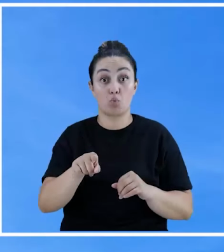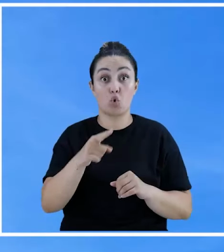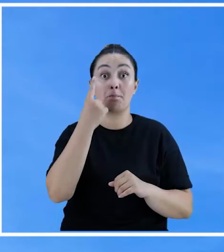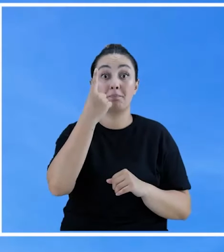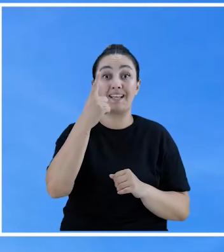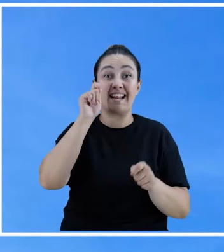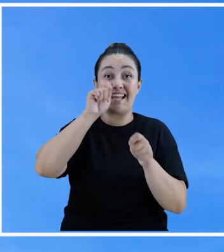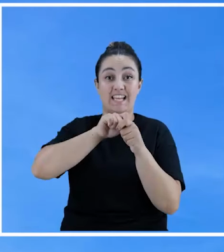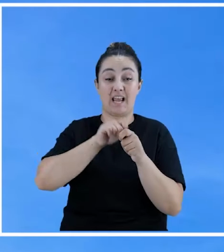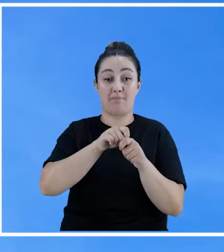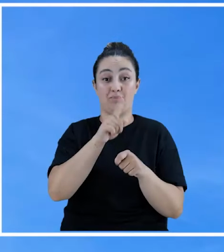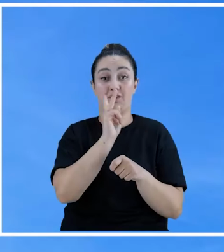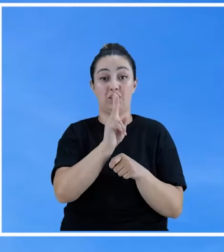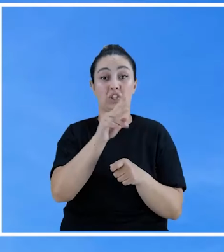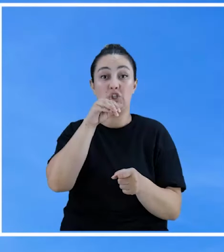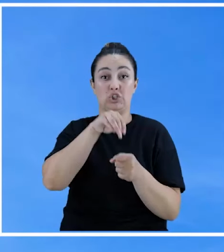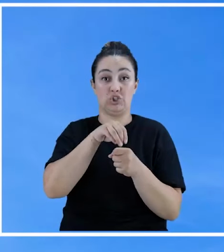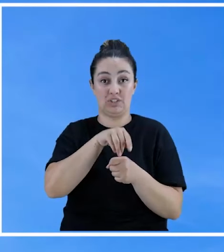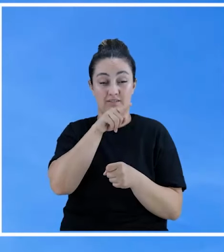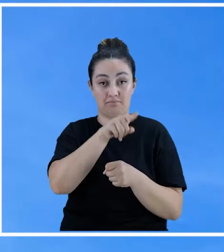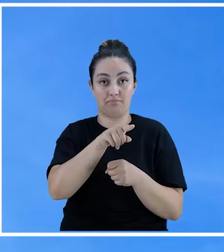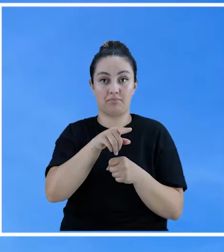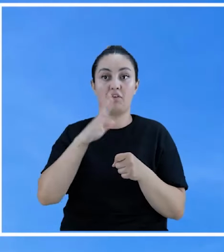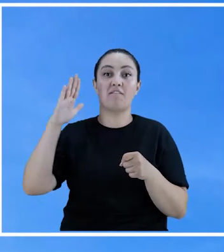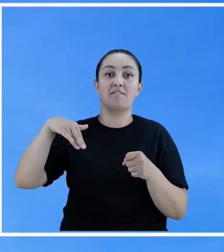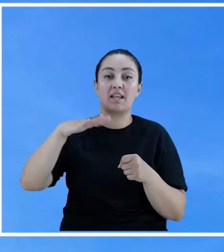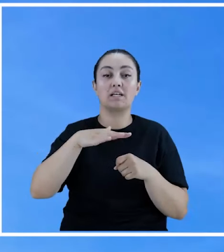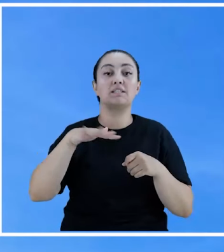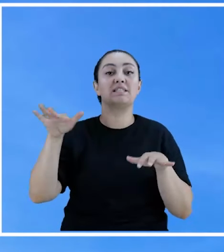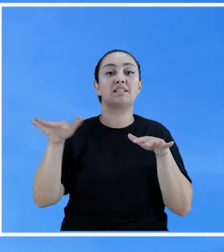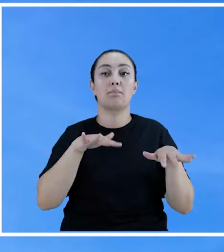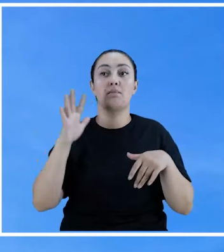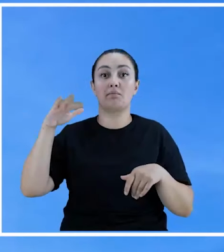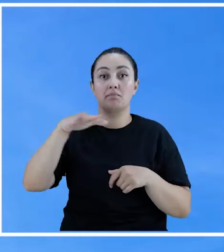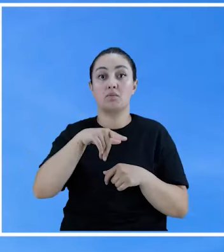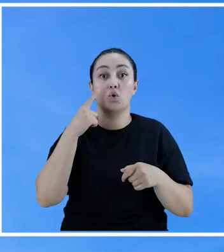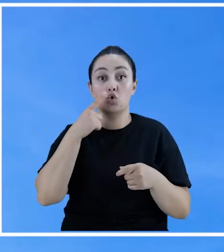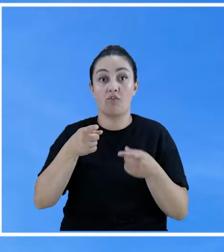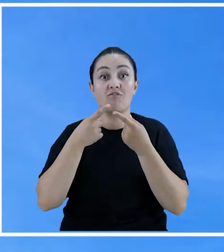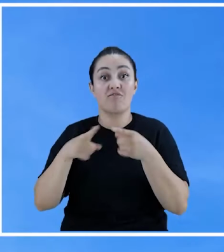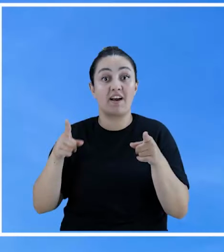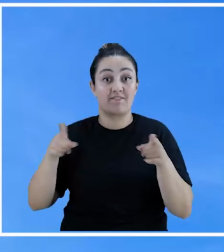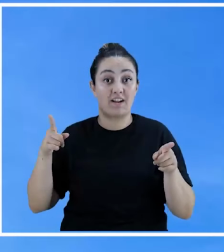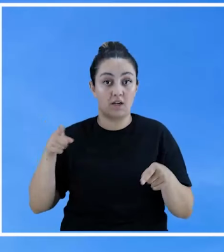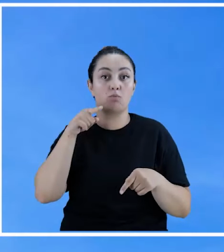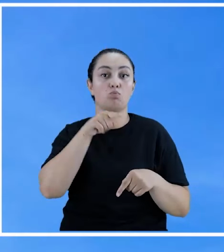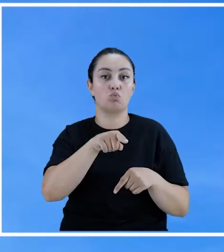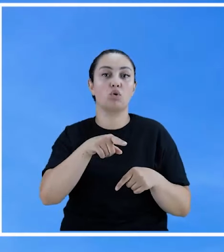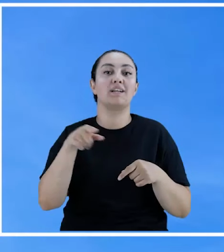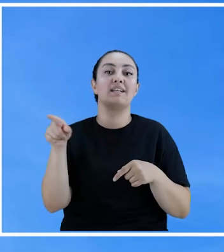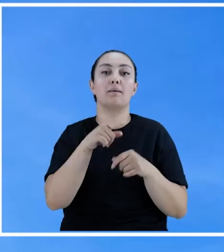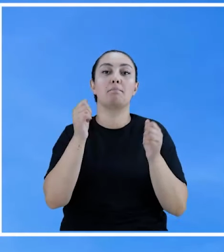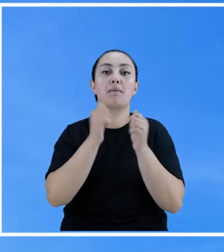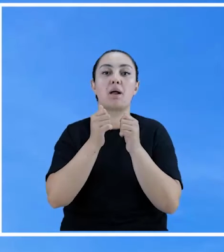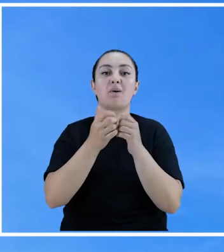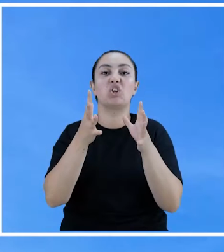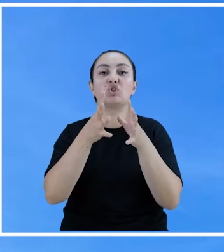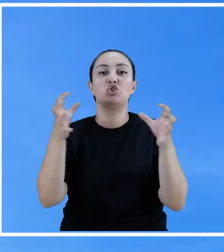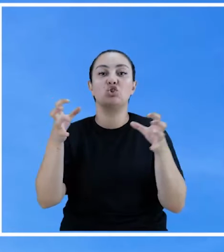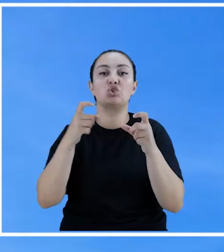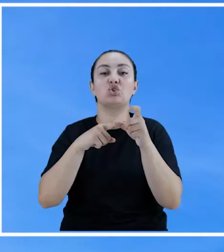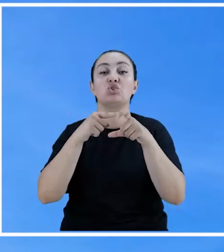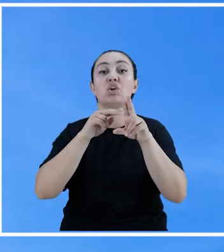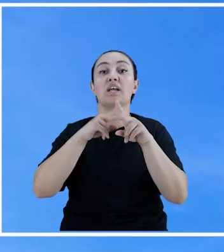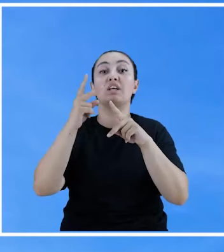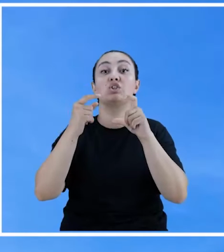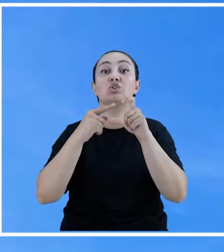yapının salınımı kendi içerisindeki frekansı deprem yükü etkisi altında farklı olduğu için bunlar birbirlerine çekiçleme dediğimiz bir